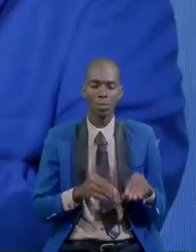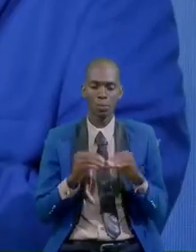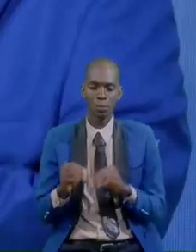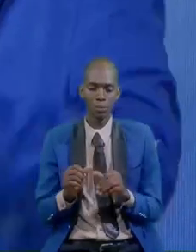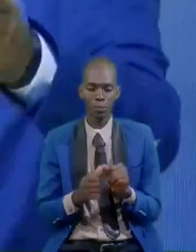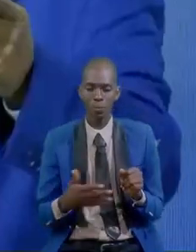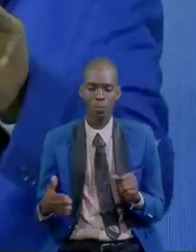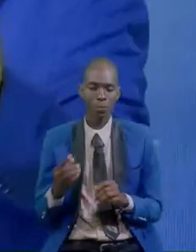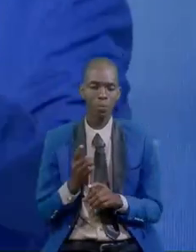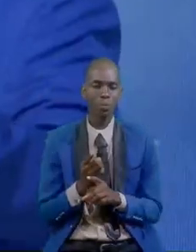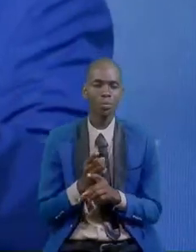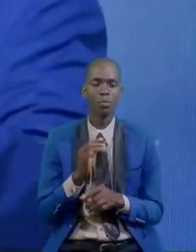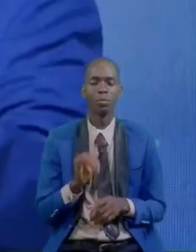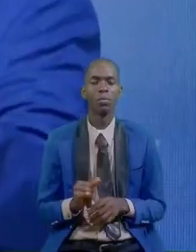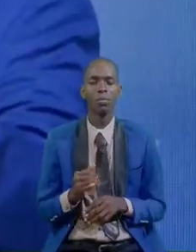toute chose.